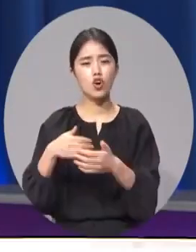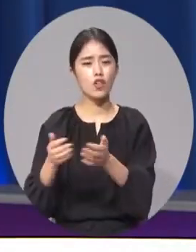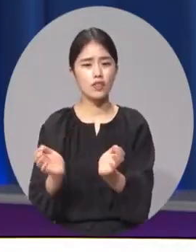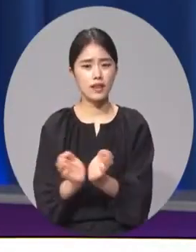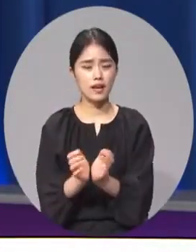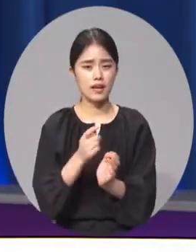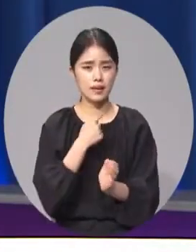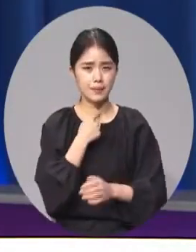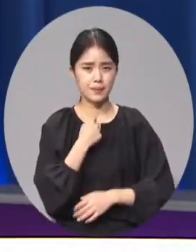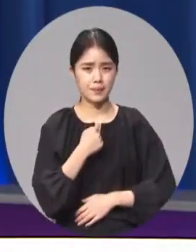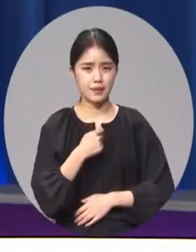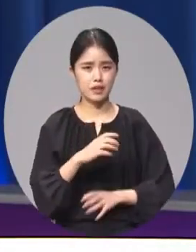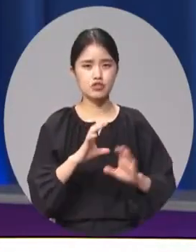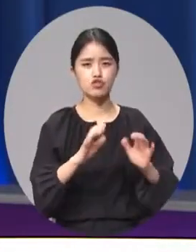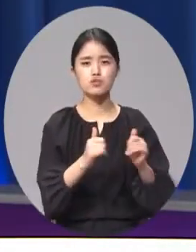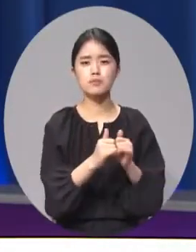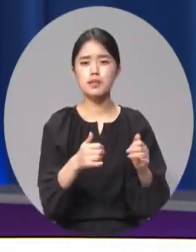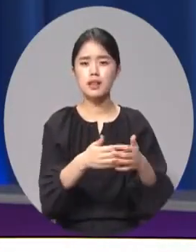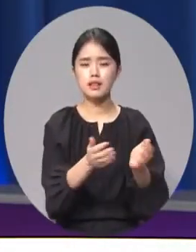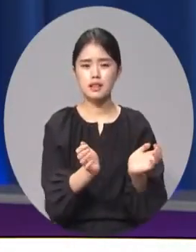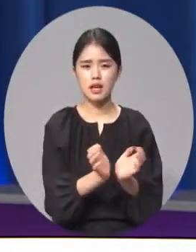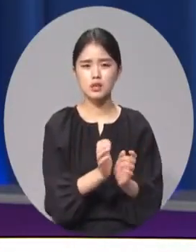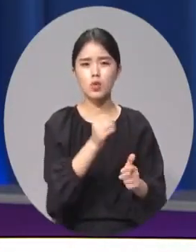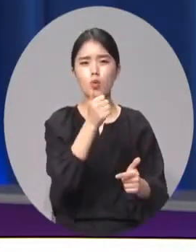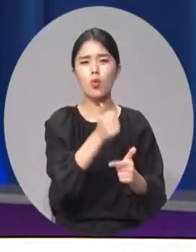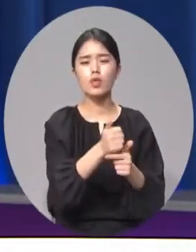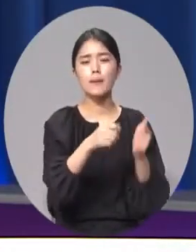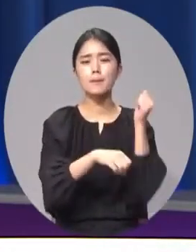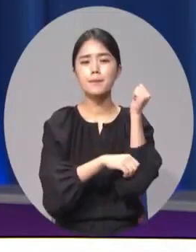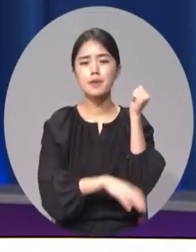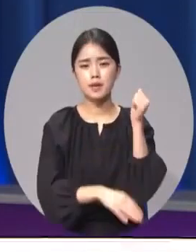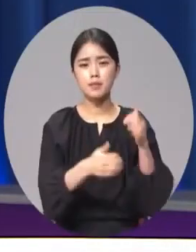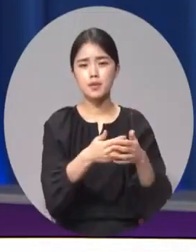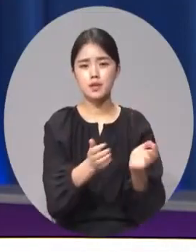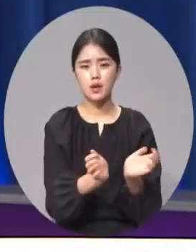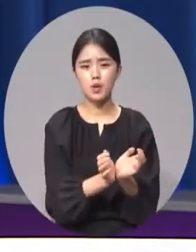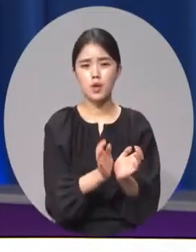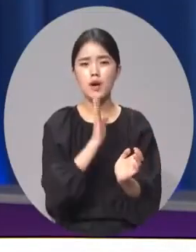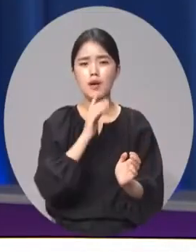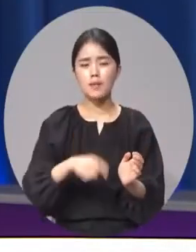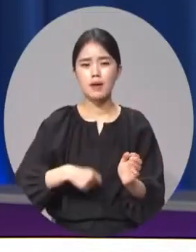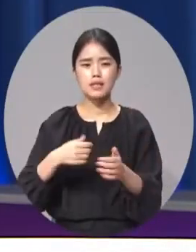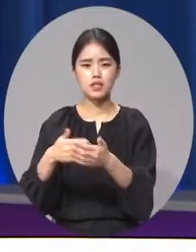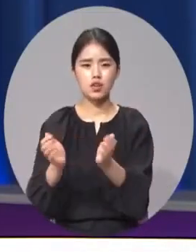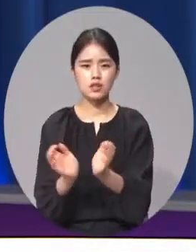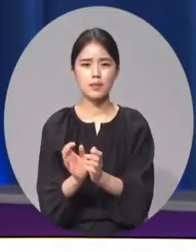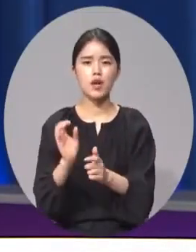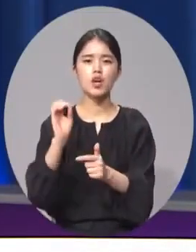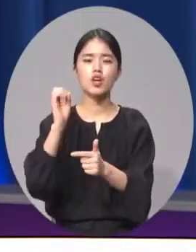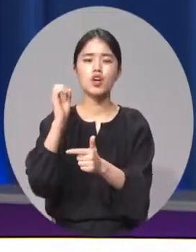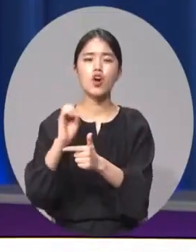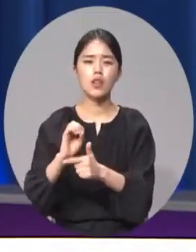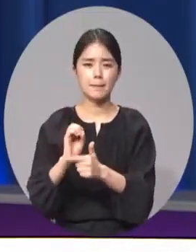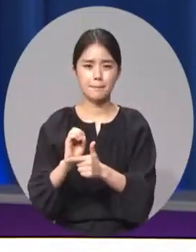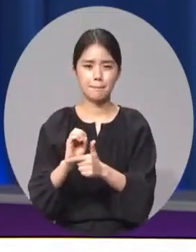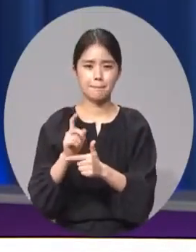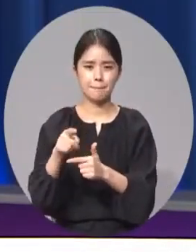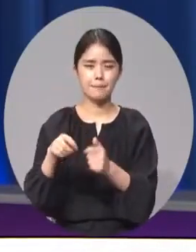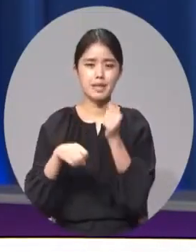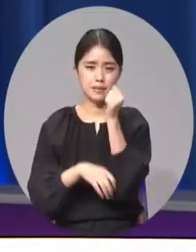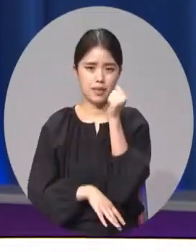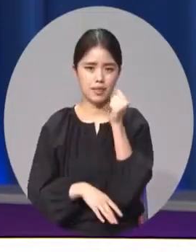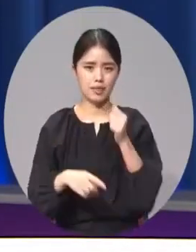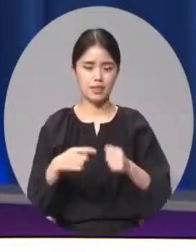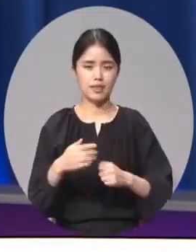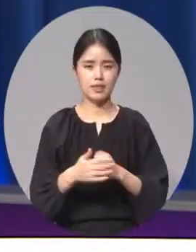않습니까 4 근데 국민의 회당은 호남 의 기반을 둔 장당 다른 정당은 영남의 기반을 둔 정당 입니다